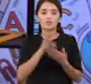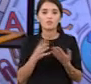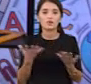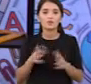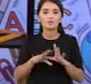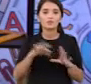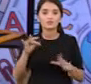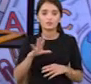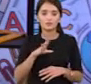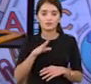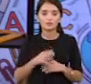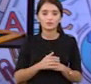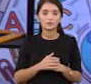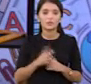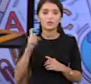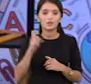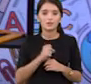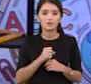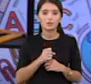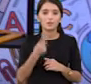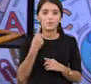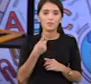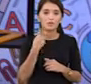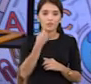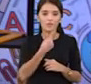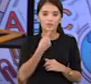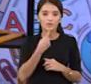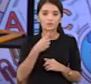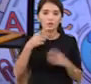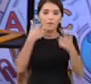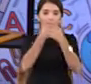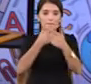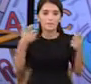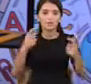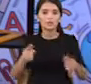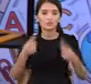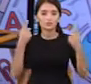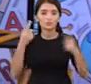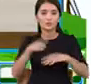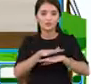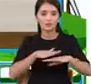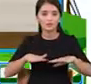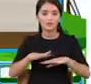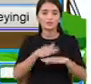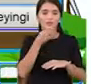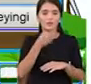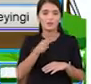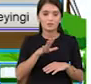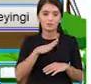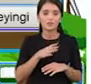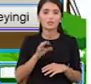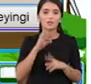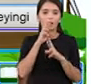qay birini tanladingiz? Ha, bir ovozdan madaniyati yuksak xalqini deb